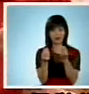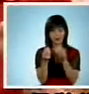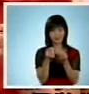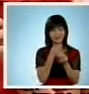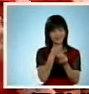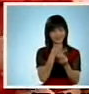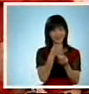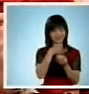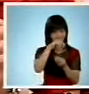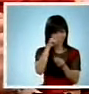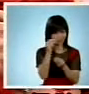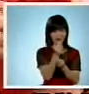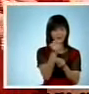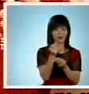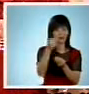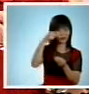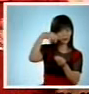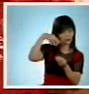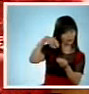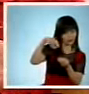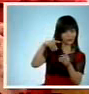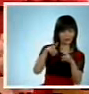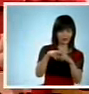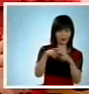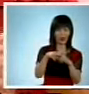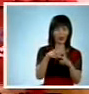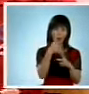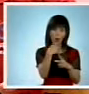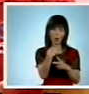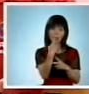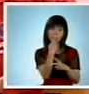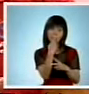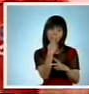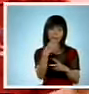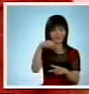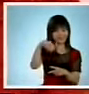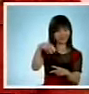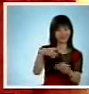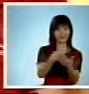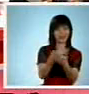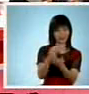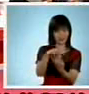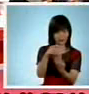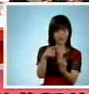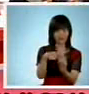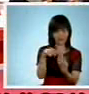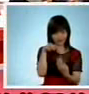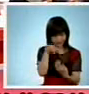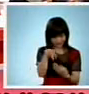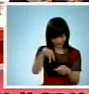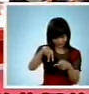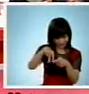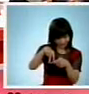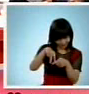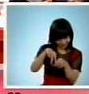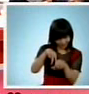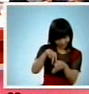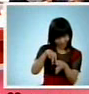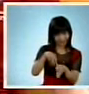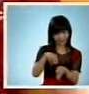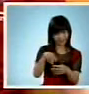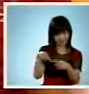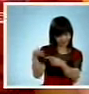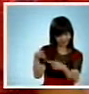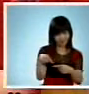跑，我们要特别去做一个装备哈，一个小小的红绿灯啊，在每一个选手他只要低头看他的脚前，每一个他